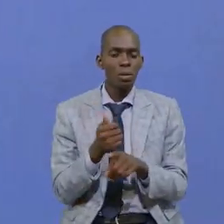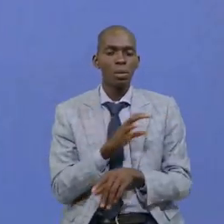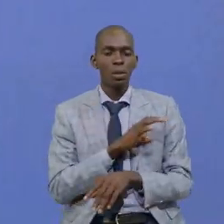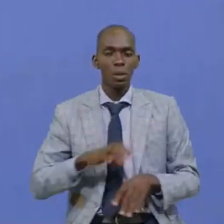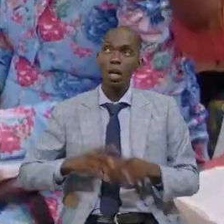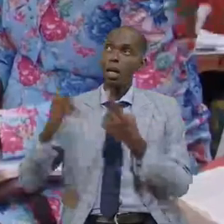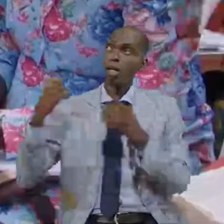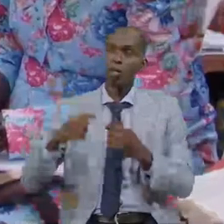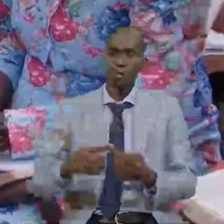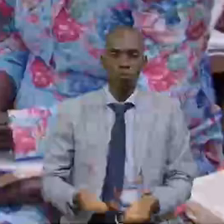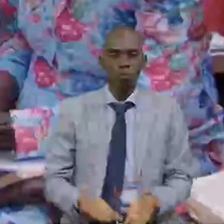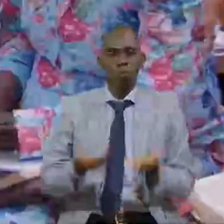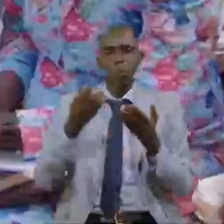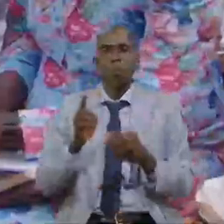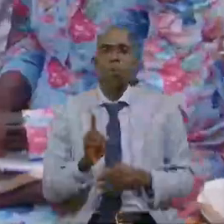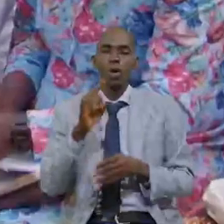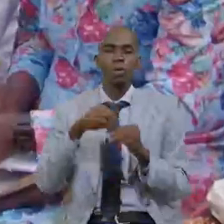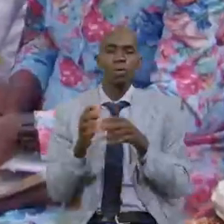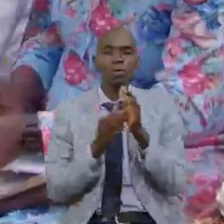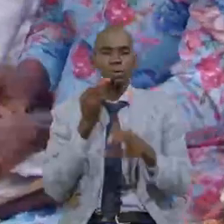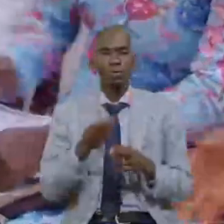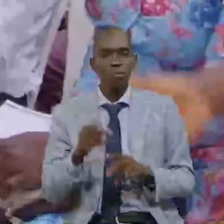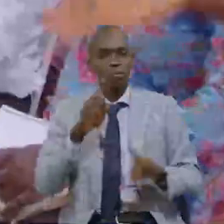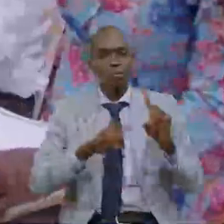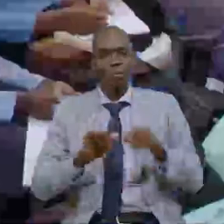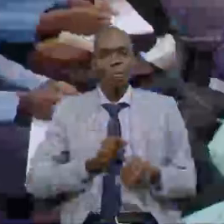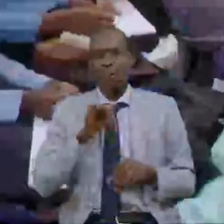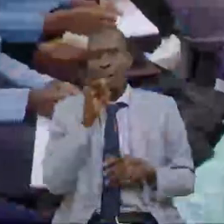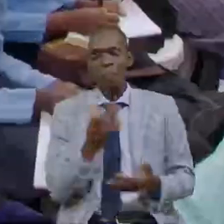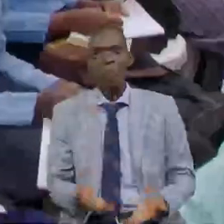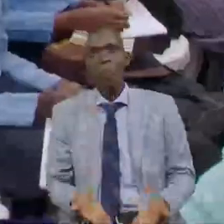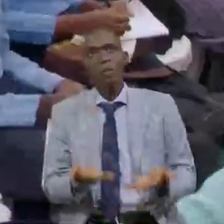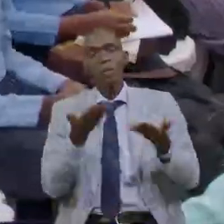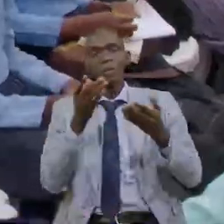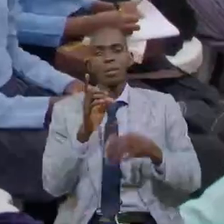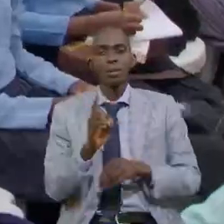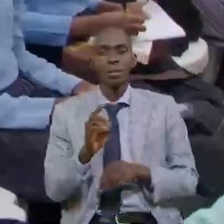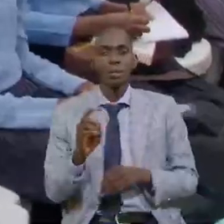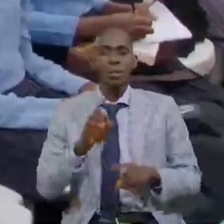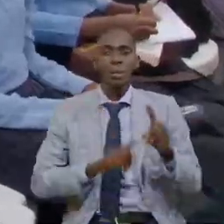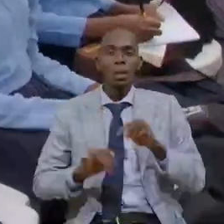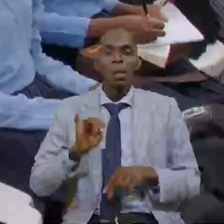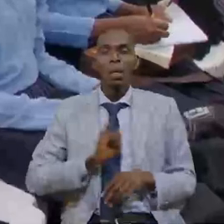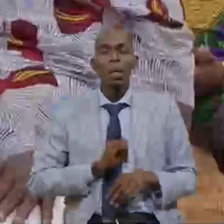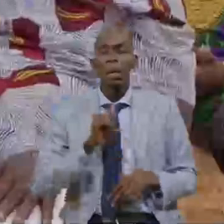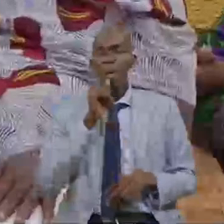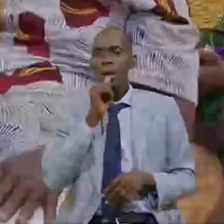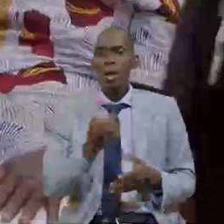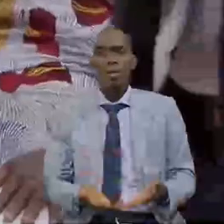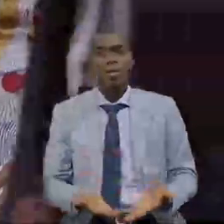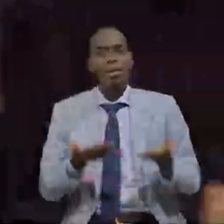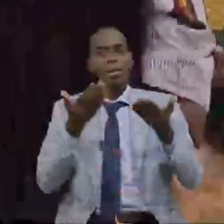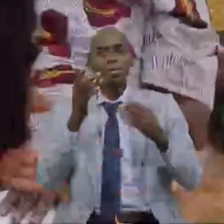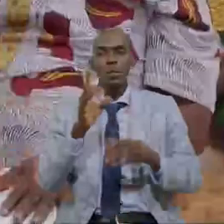t'amener toi-même. Christ est venu, il va t'élever. Je suis élevé. Je suis